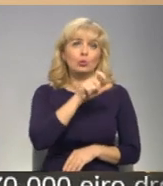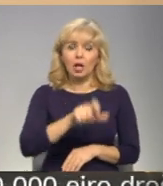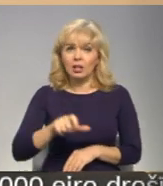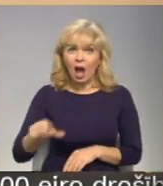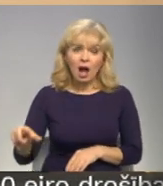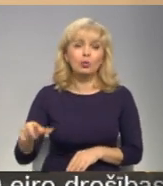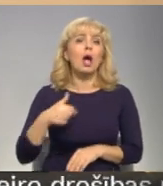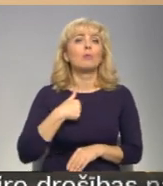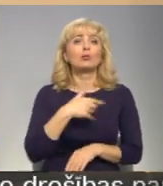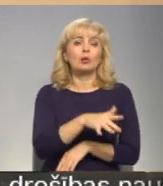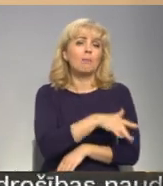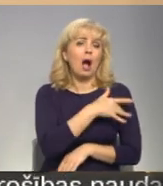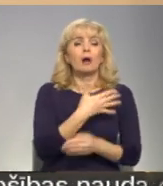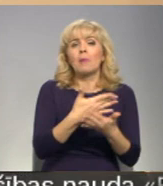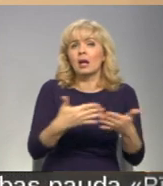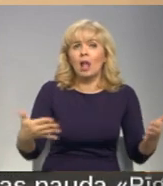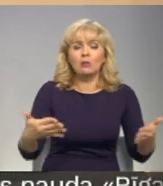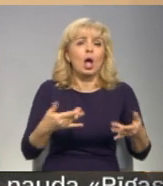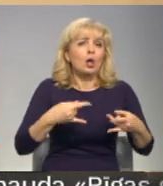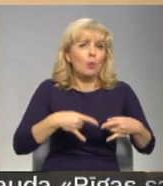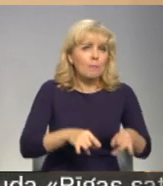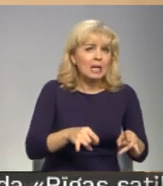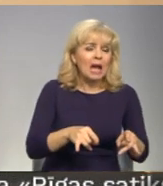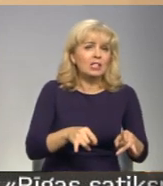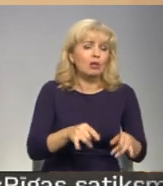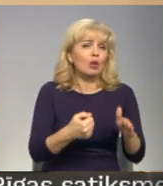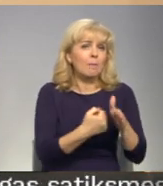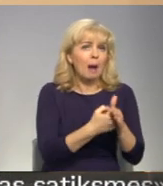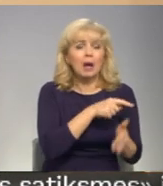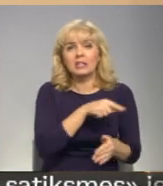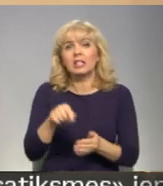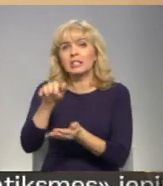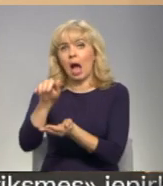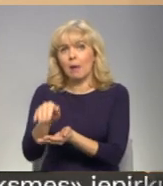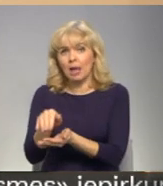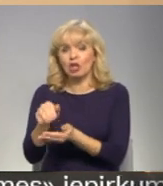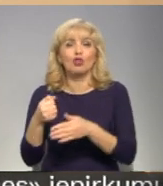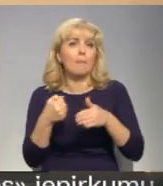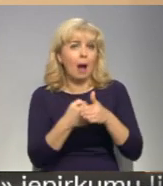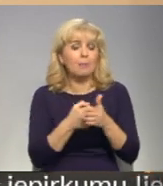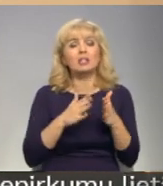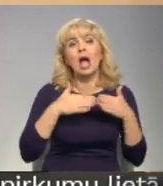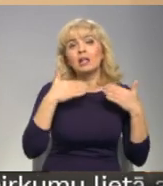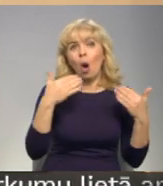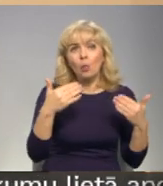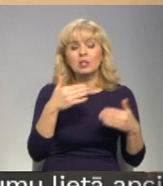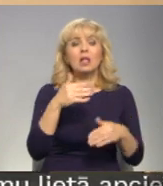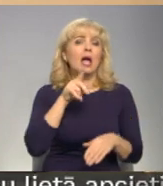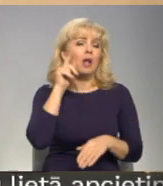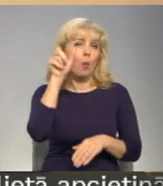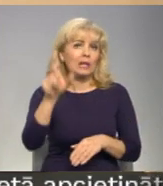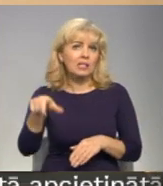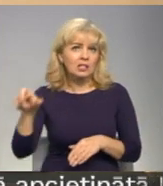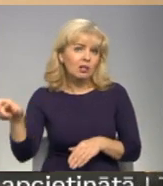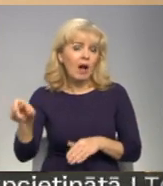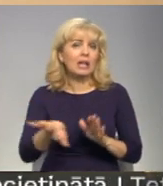mēs mūsu pakalpojumu klāsts ir no piedzimšanas pabalsta līdz apbedīšanas pabalstam. Nu, ļoti daudz ir, protams, arī jaunie cilvēki,